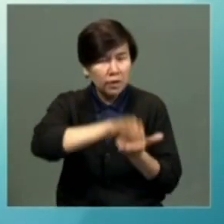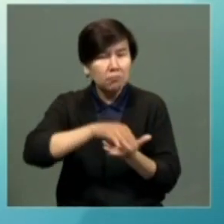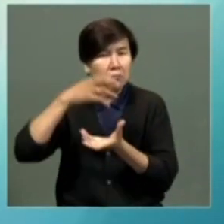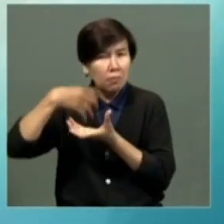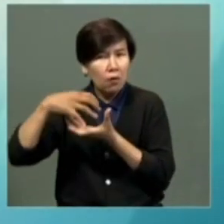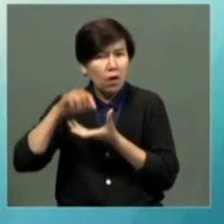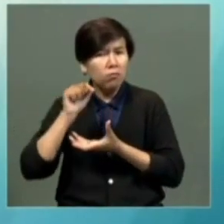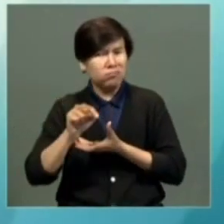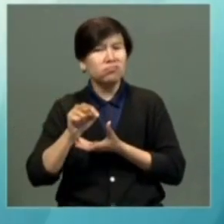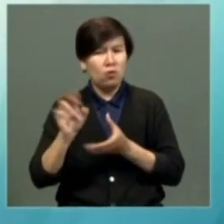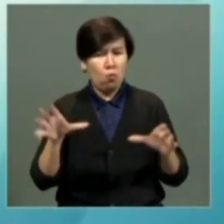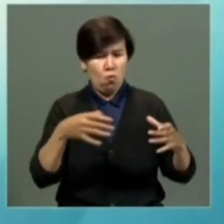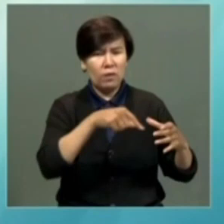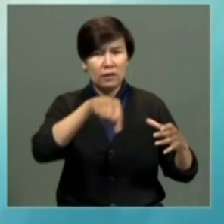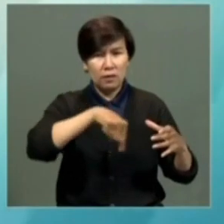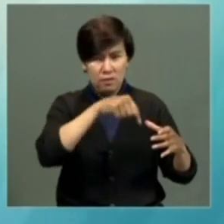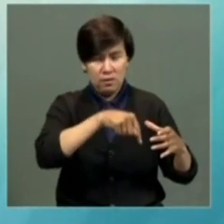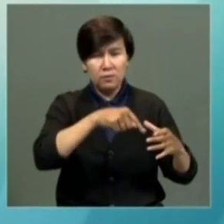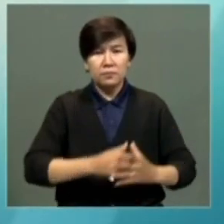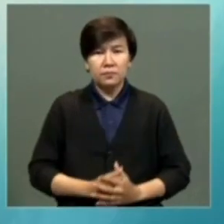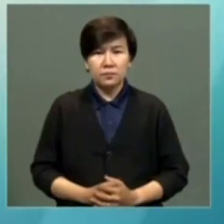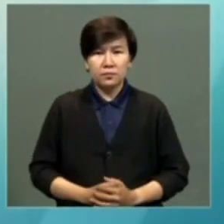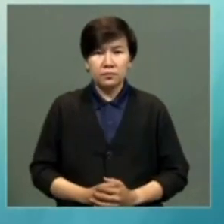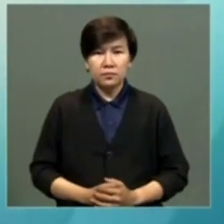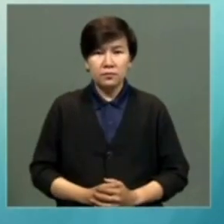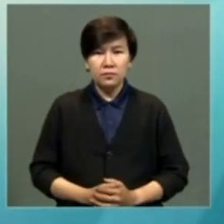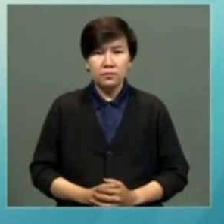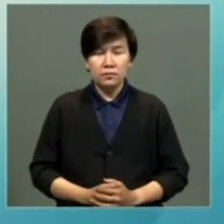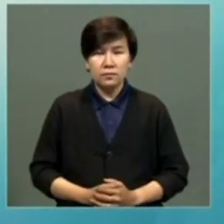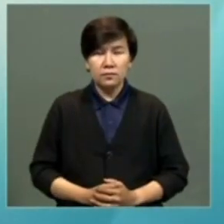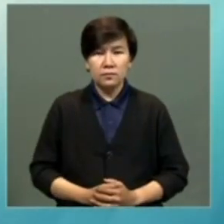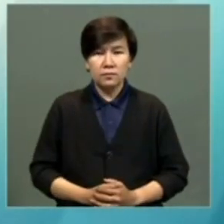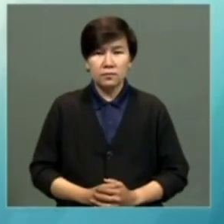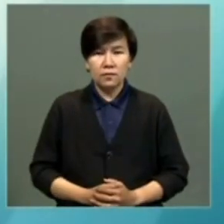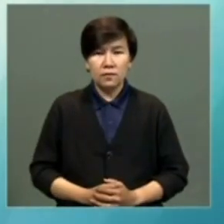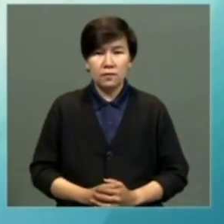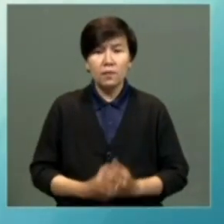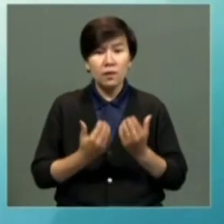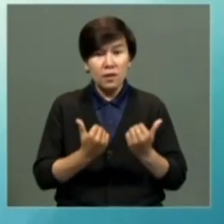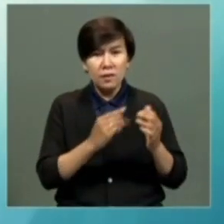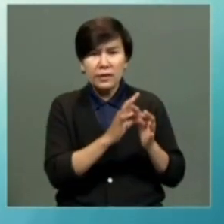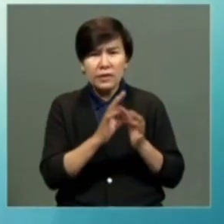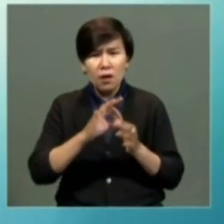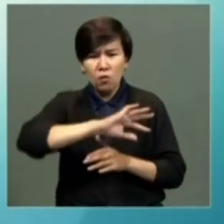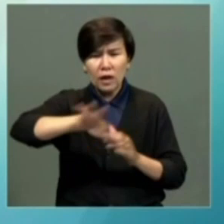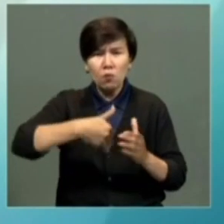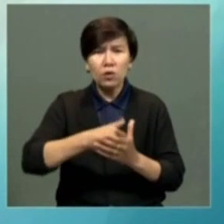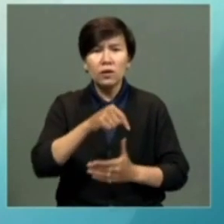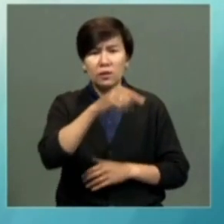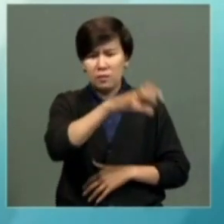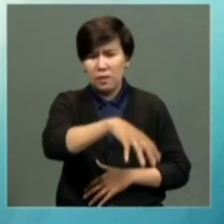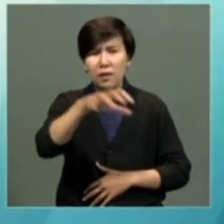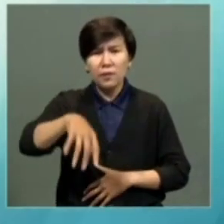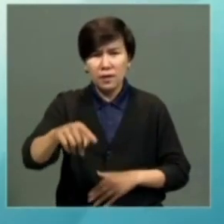งนี้แล้วก็มาดูที่เกี่ยวโยงกันกับตรงนี้อีกนะครับรวมทั้งหมดเนี่ยตรงนี้นะครับม